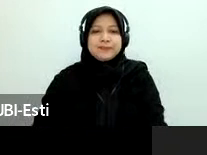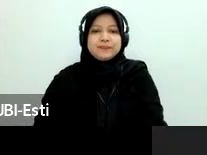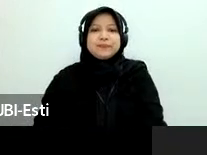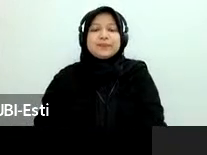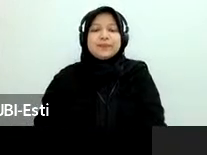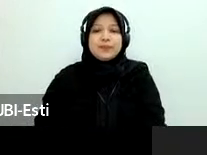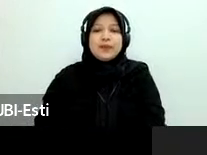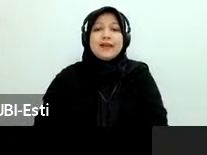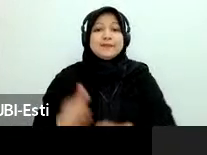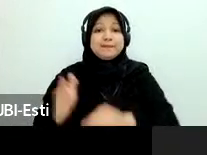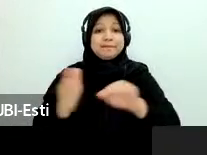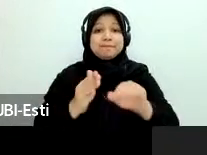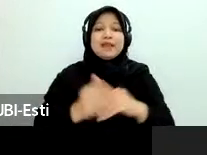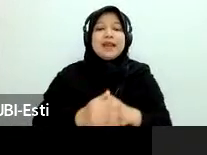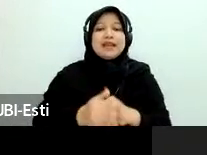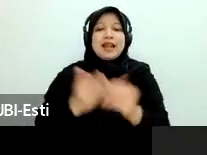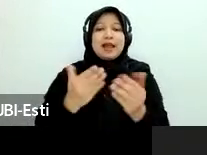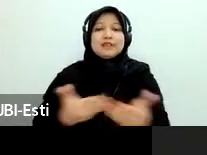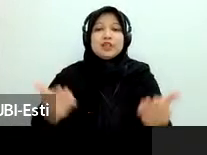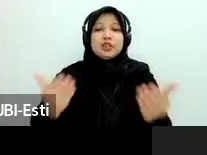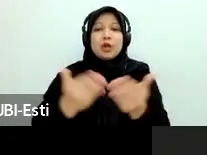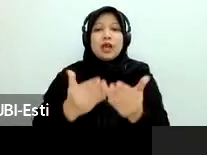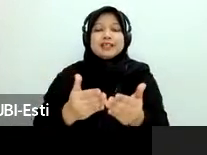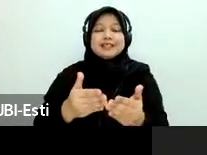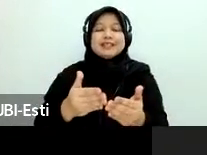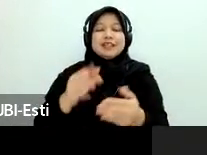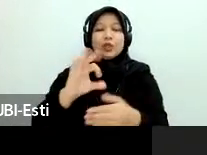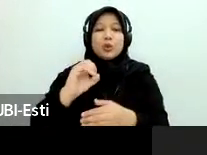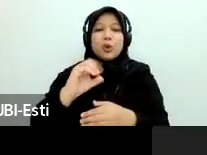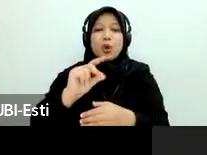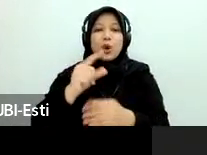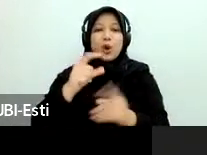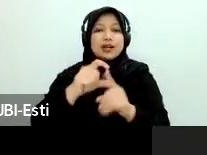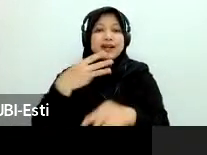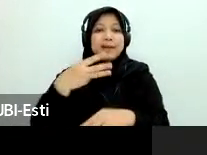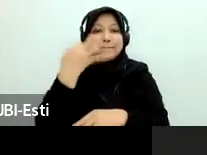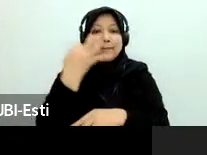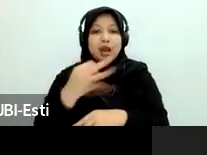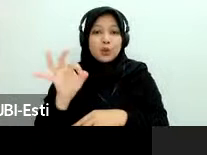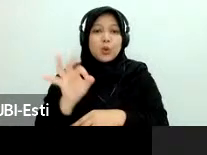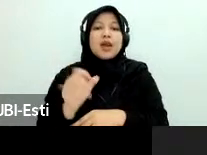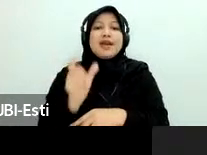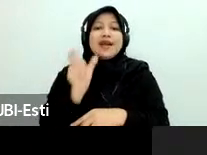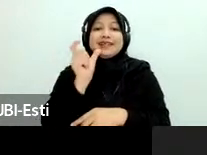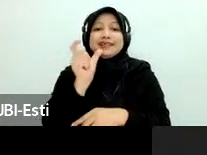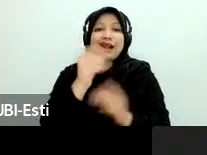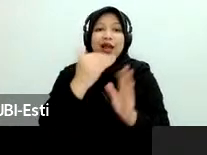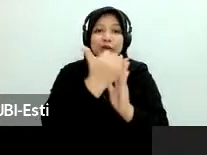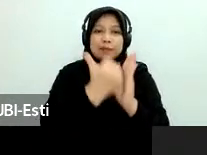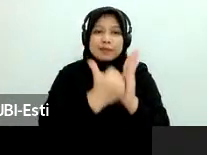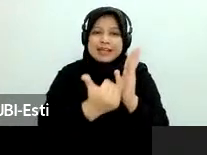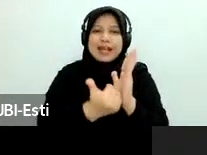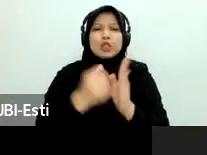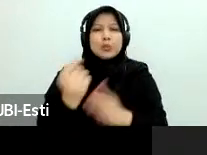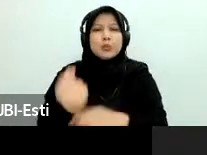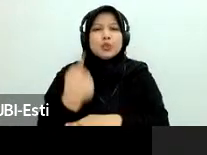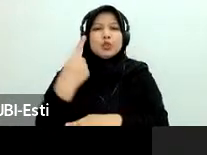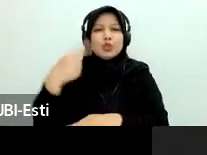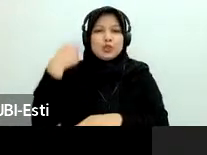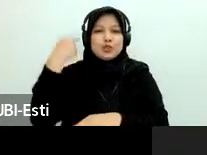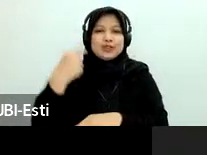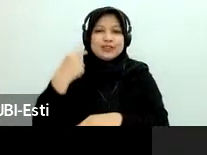kebijaksanaan dan kebijakan itu lebih sering muncul pengecualiannya adalah pada kata